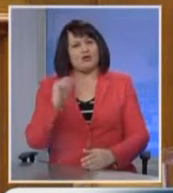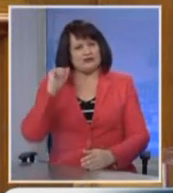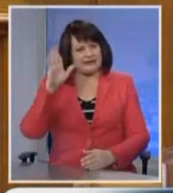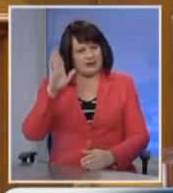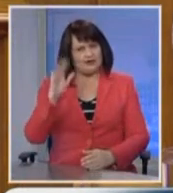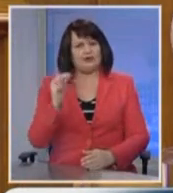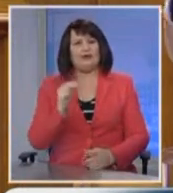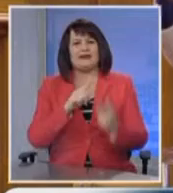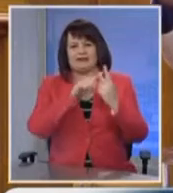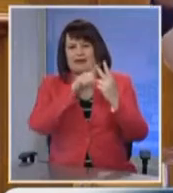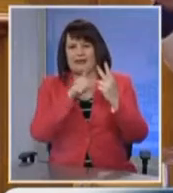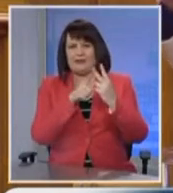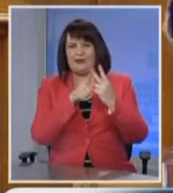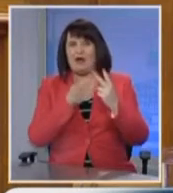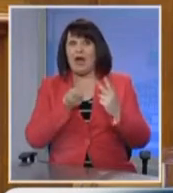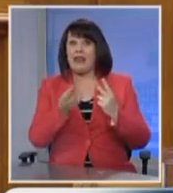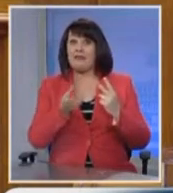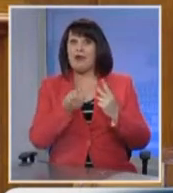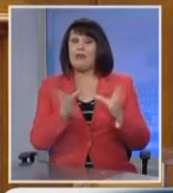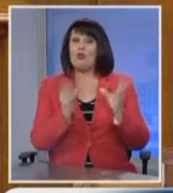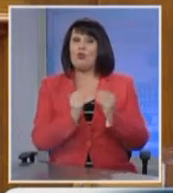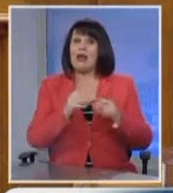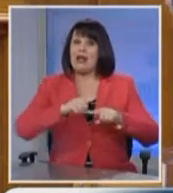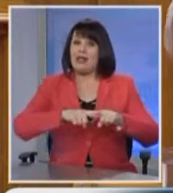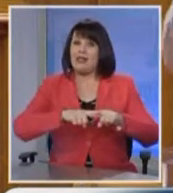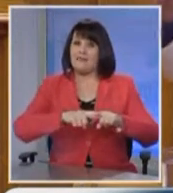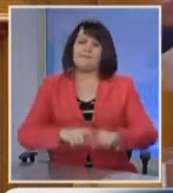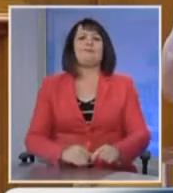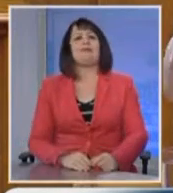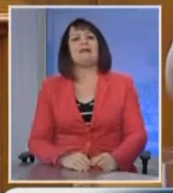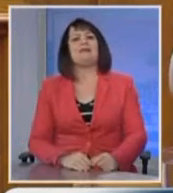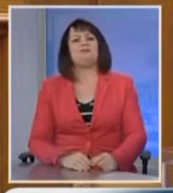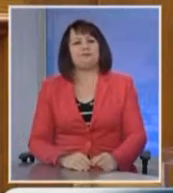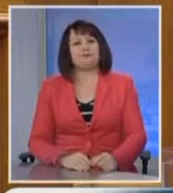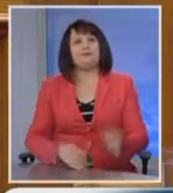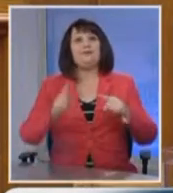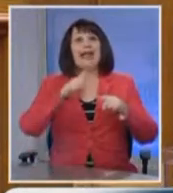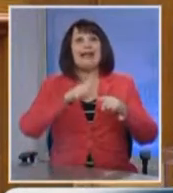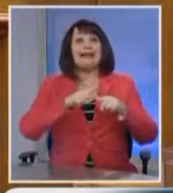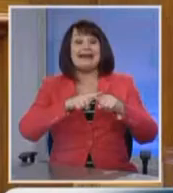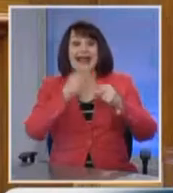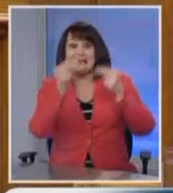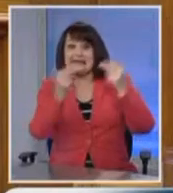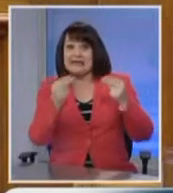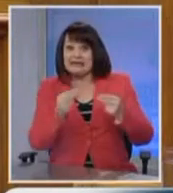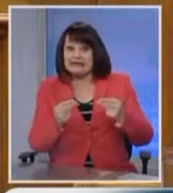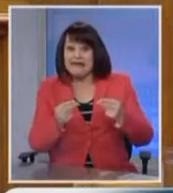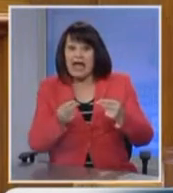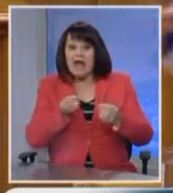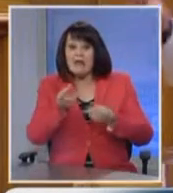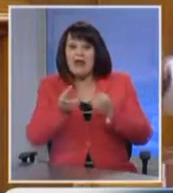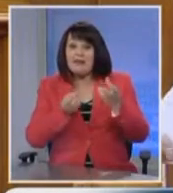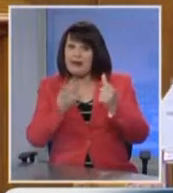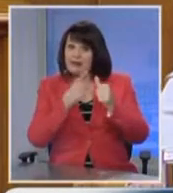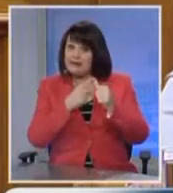ξένους δύο νούμερα που είχαν σχέση με την Ελλάδα. Το πρώτο ήταν το Greek Statistics, το οποίο έχει μπει τώρα στα εγχειρίδια, και